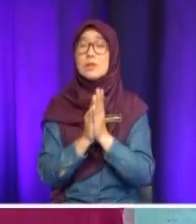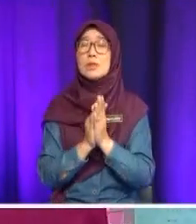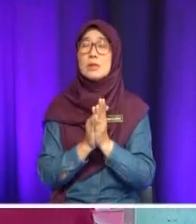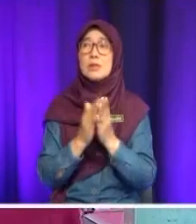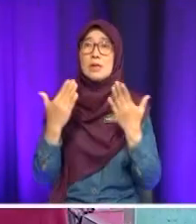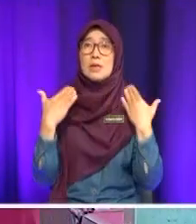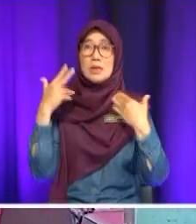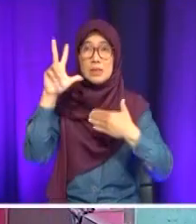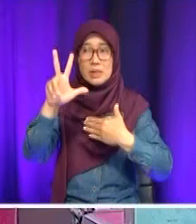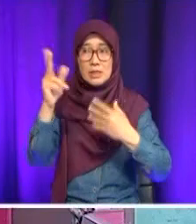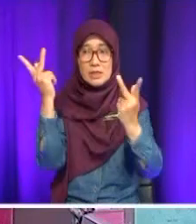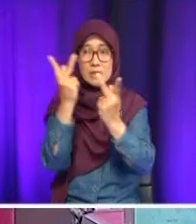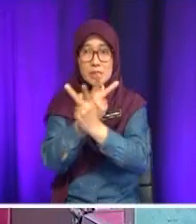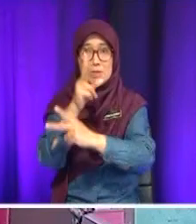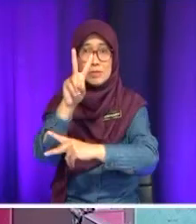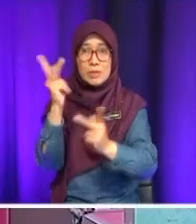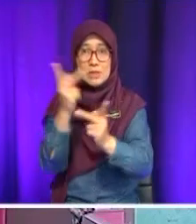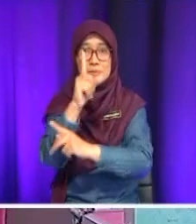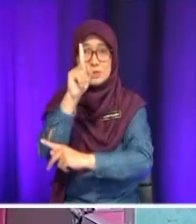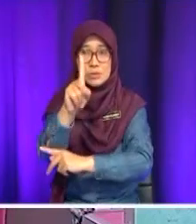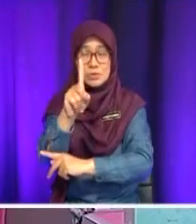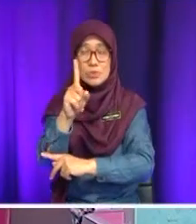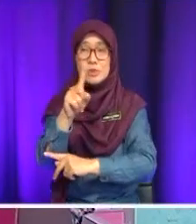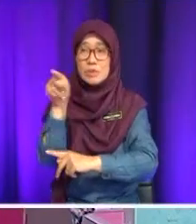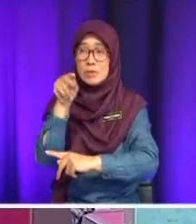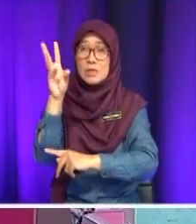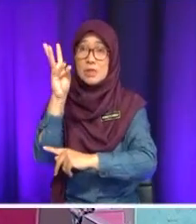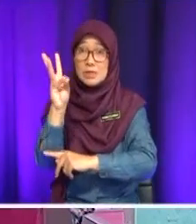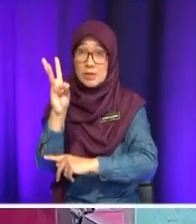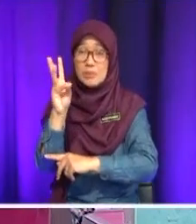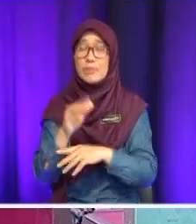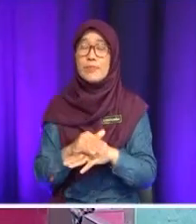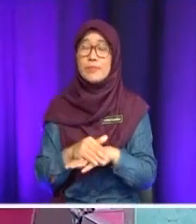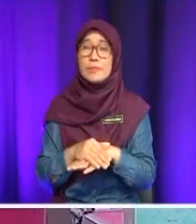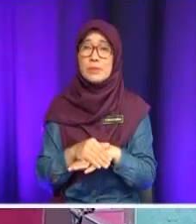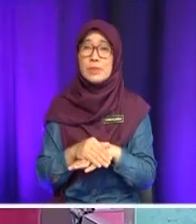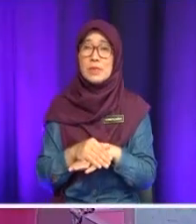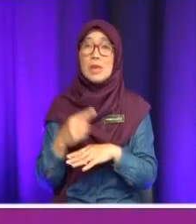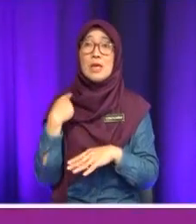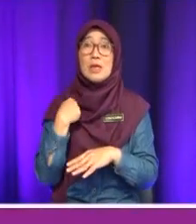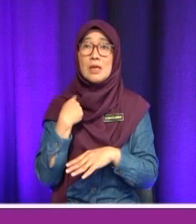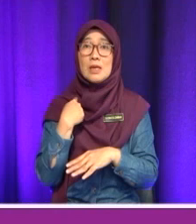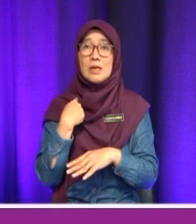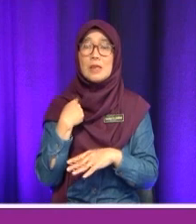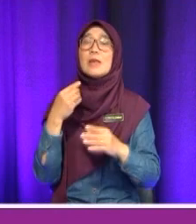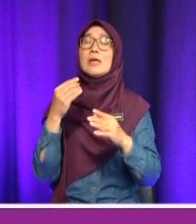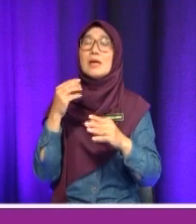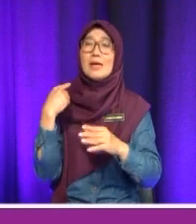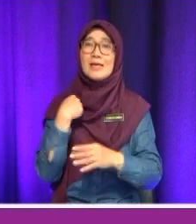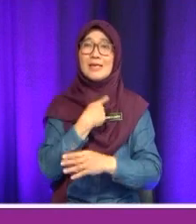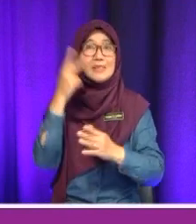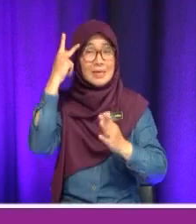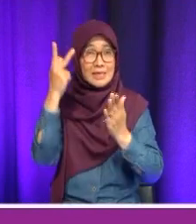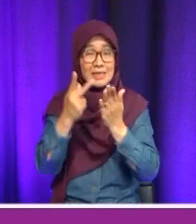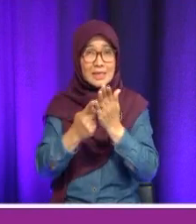darah satu bersama enam tiga satu nih murid-murid sekalian kita perkenalkan sebagai tiga faktorian oke